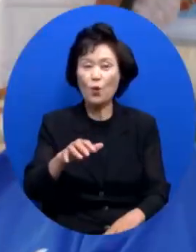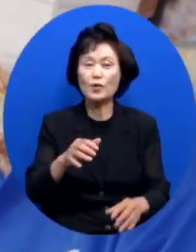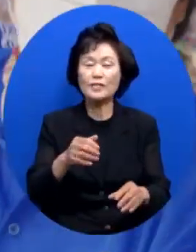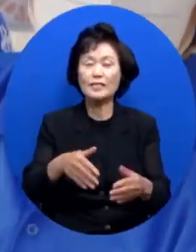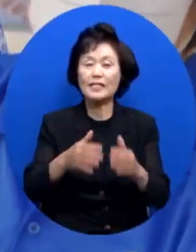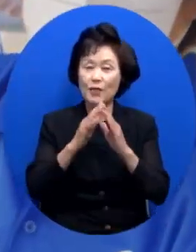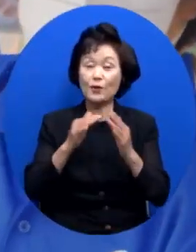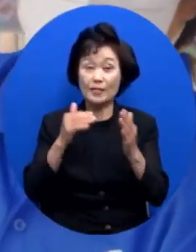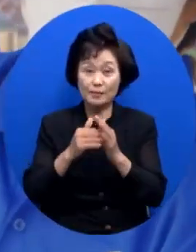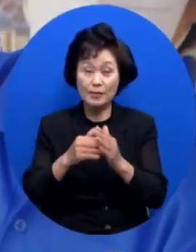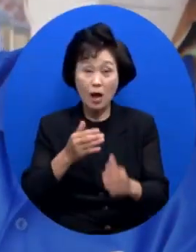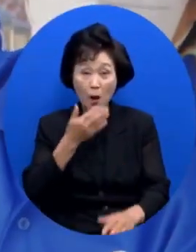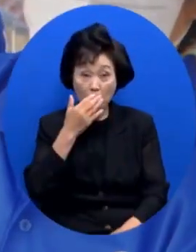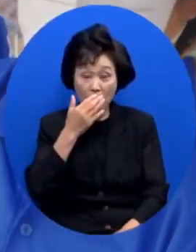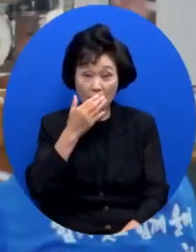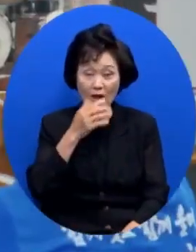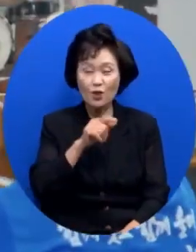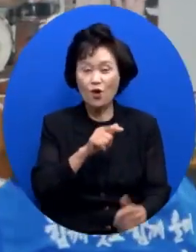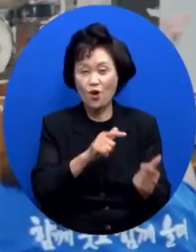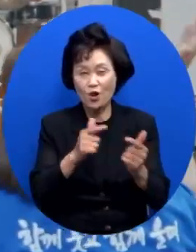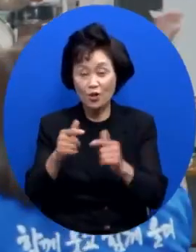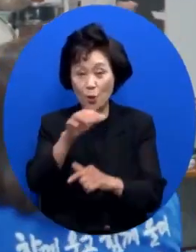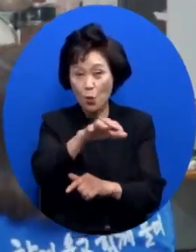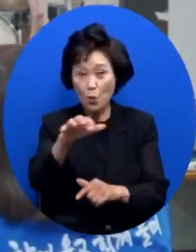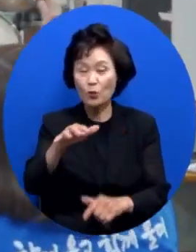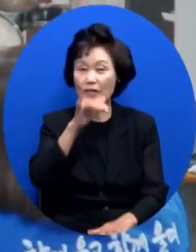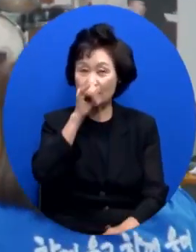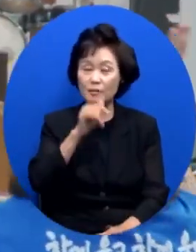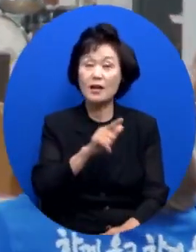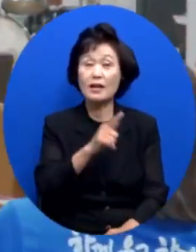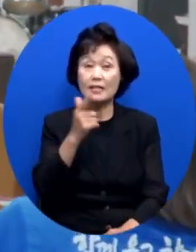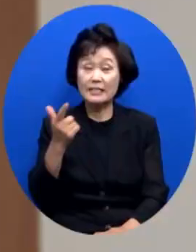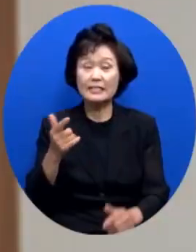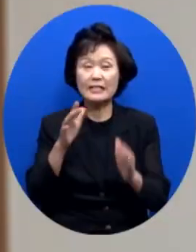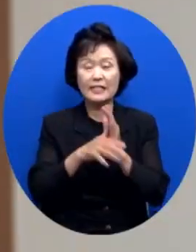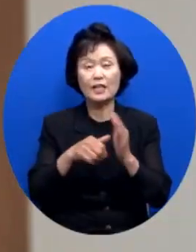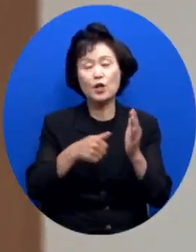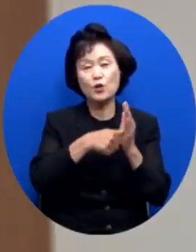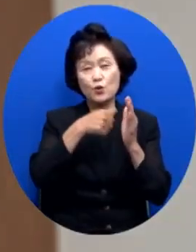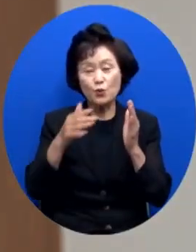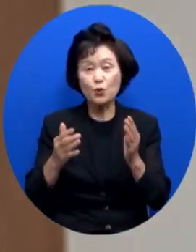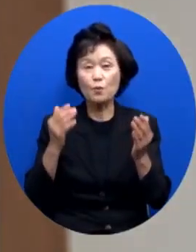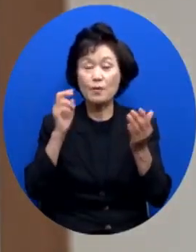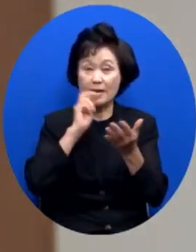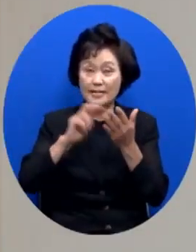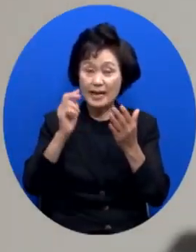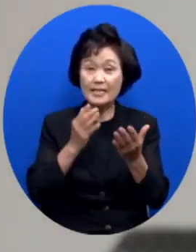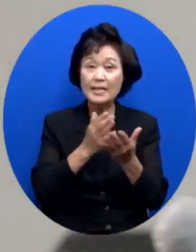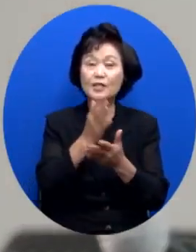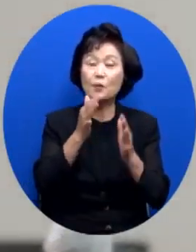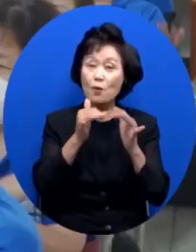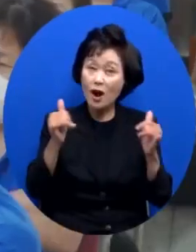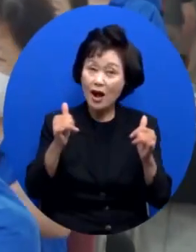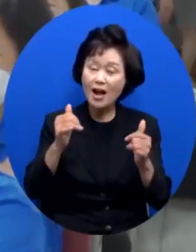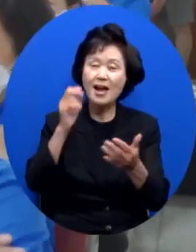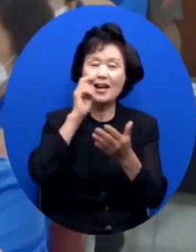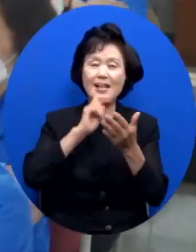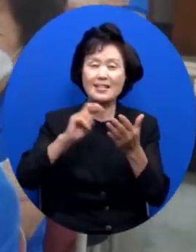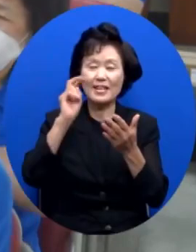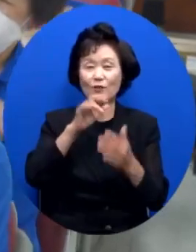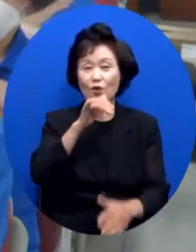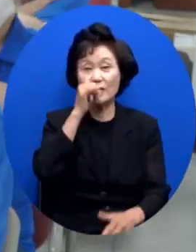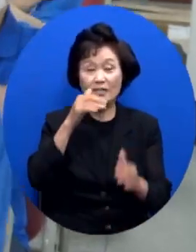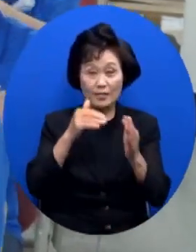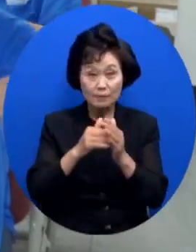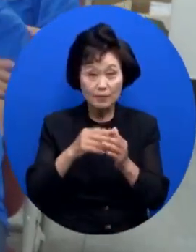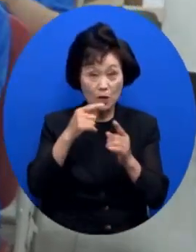먹거리 코너도 풍성했습니다. 저녁에는 유명 찬양 사역자의 공연 등 콘서트도 이어졌습니다. 대전